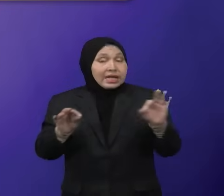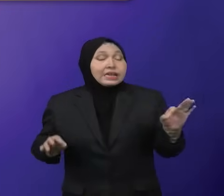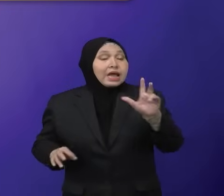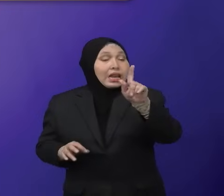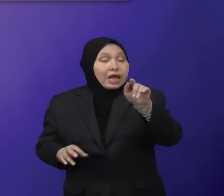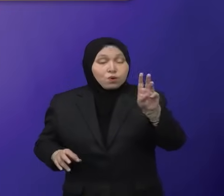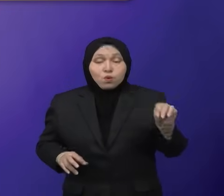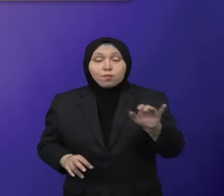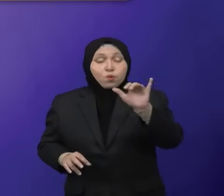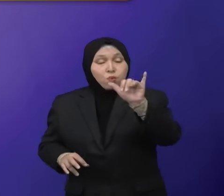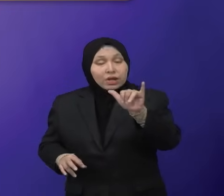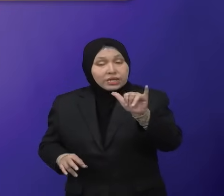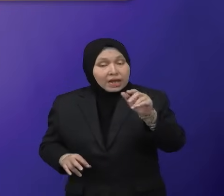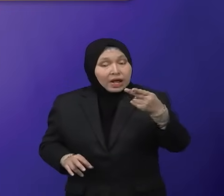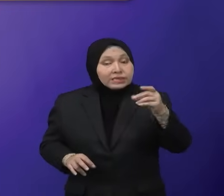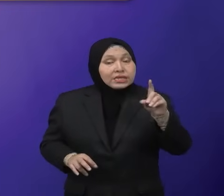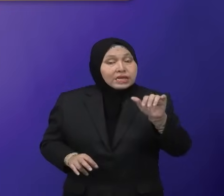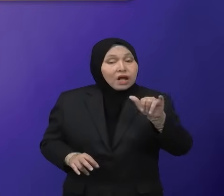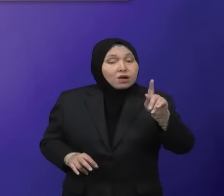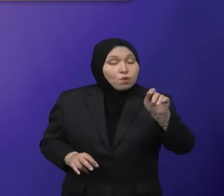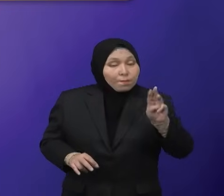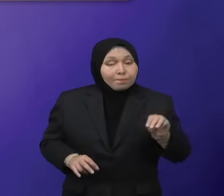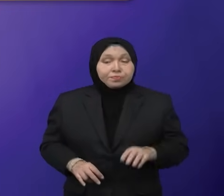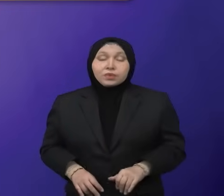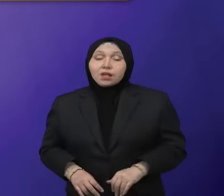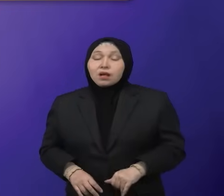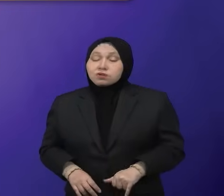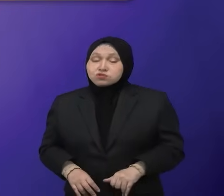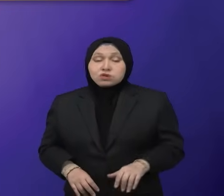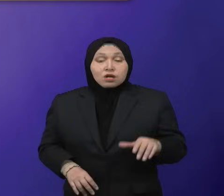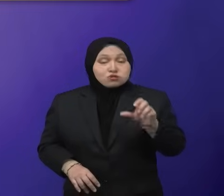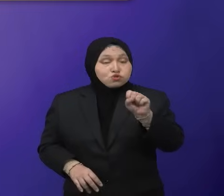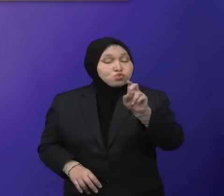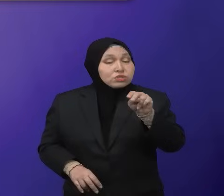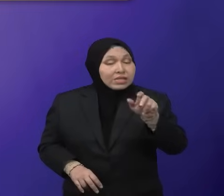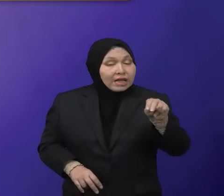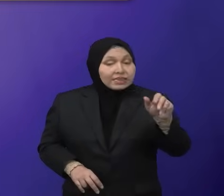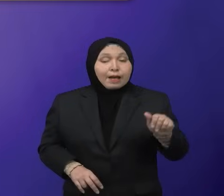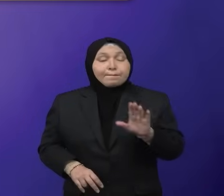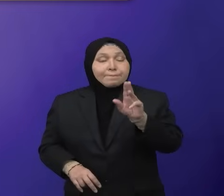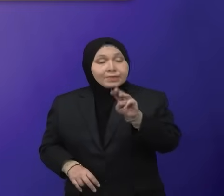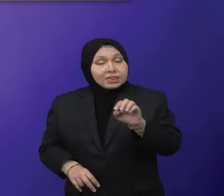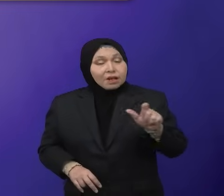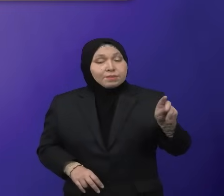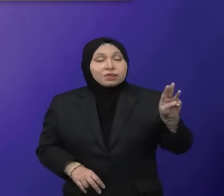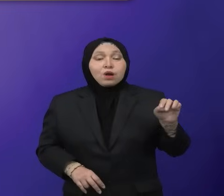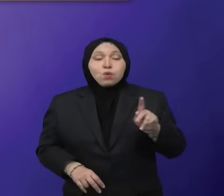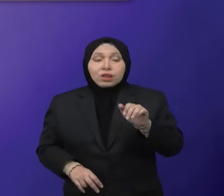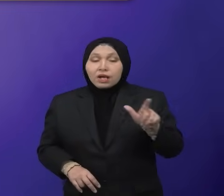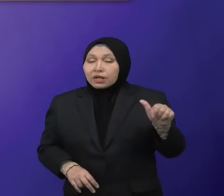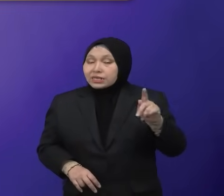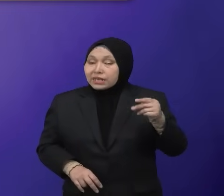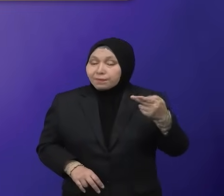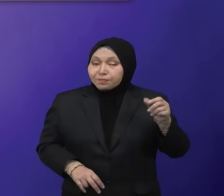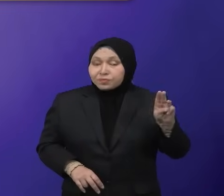lakum wayahdiyakum. Dekat situ. Wayahdiyakum sunan. Situ. Min qablikum wallahu alimun hakim.